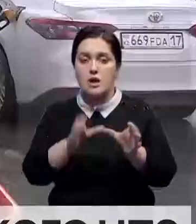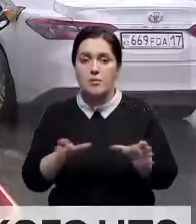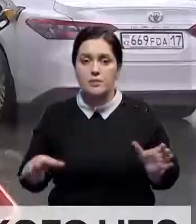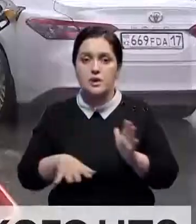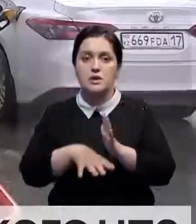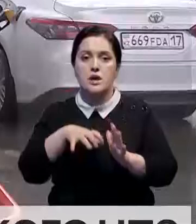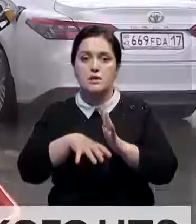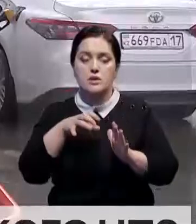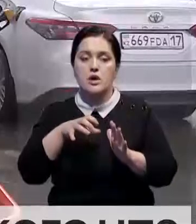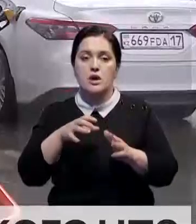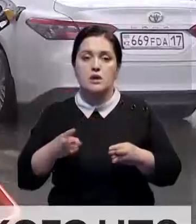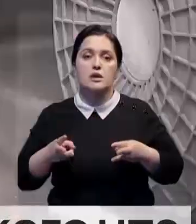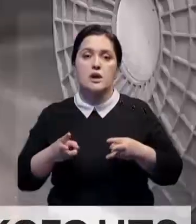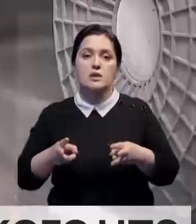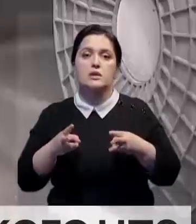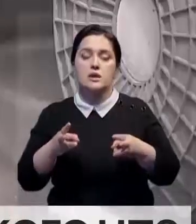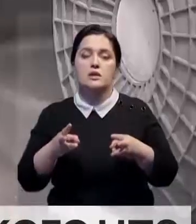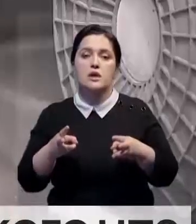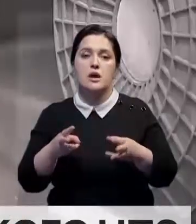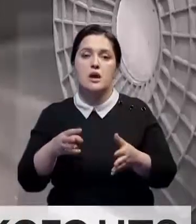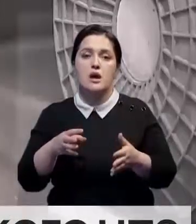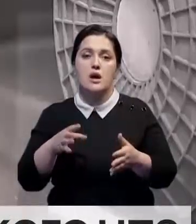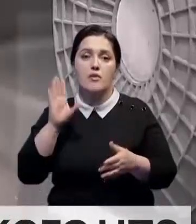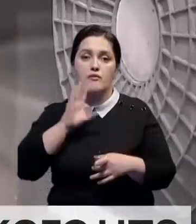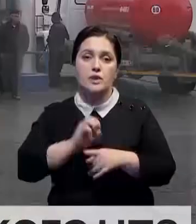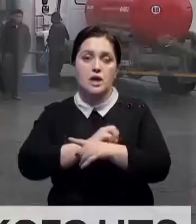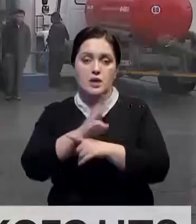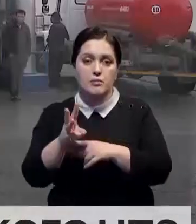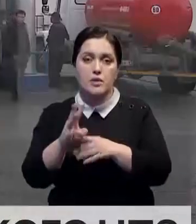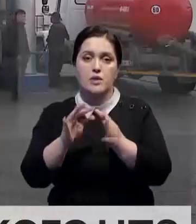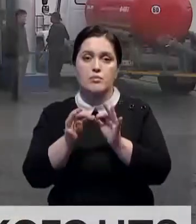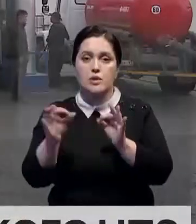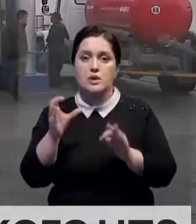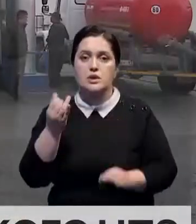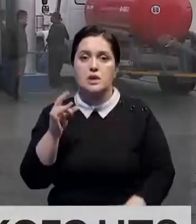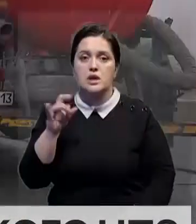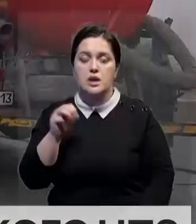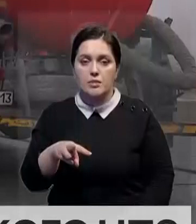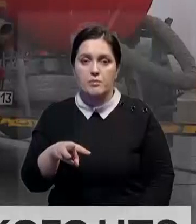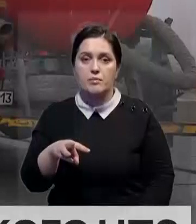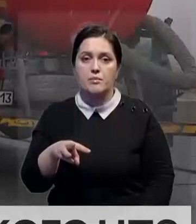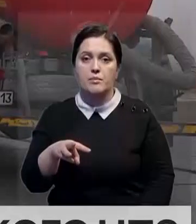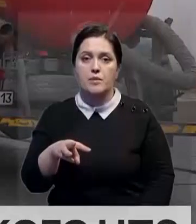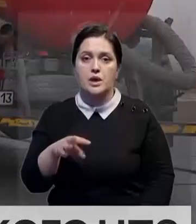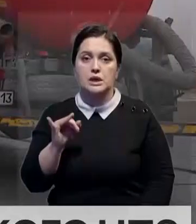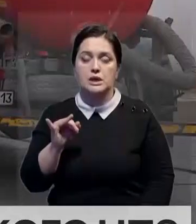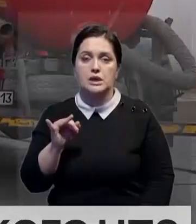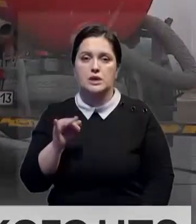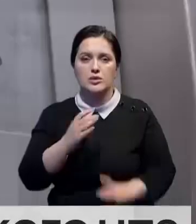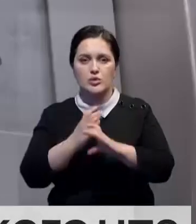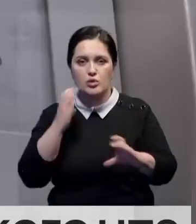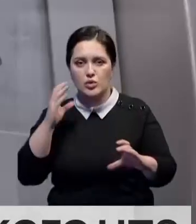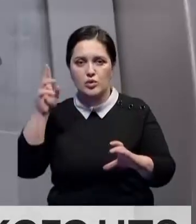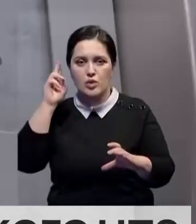и насосных станций, модернизации котельных, возведения объектов водоснабжения в населенном пункте Сайрам и магистрального